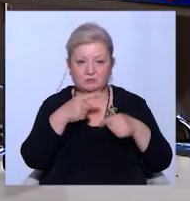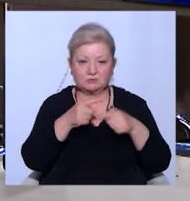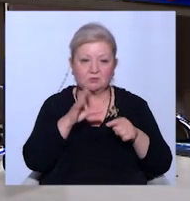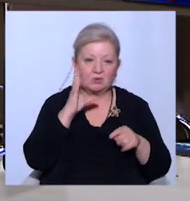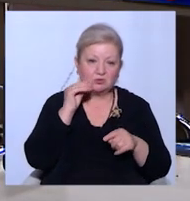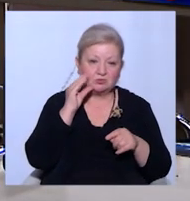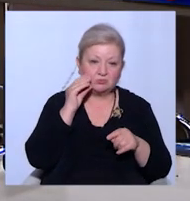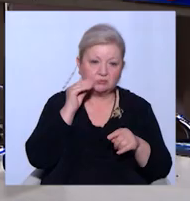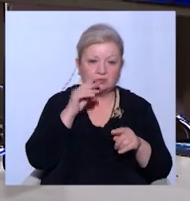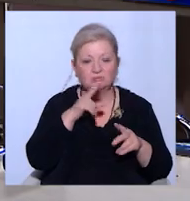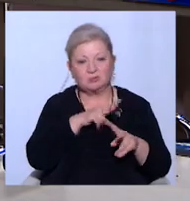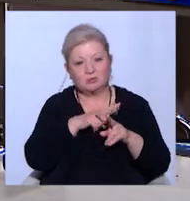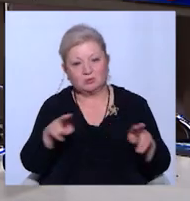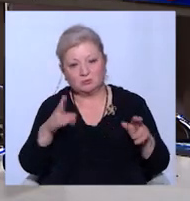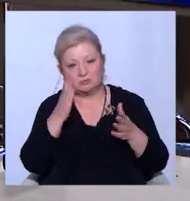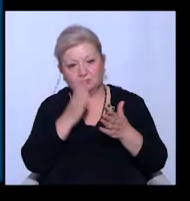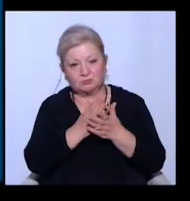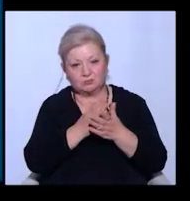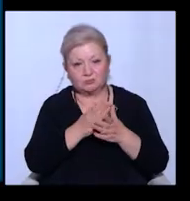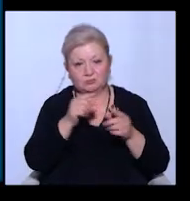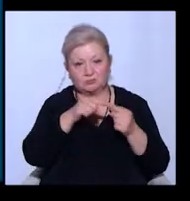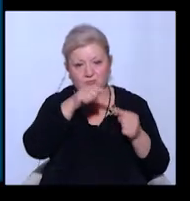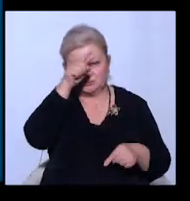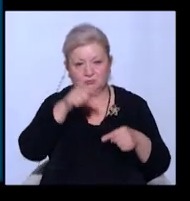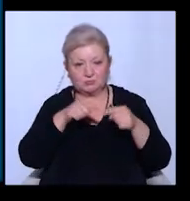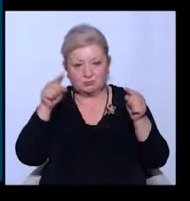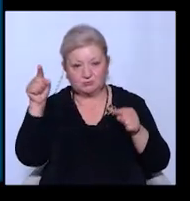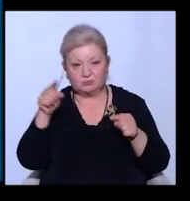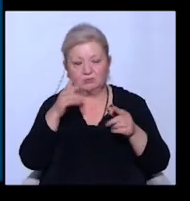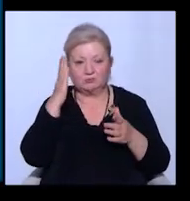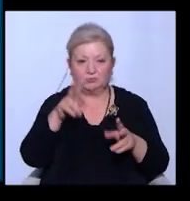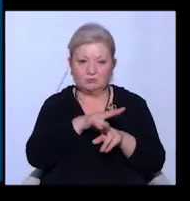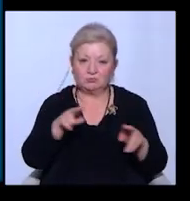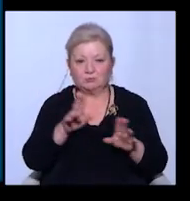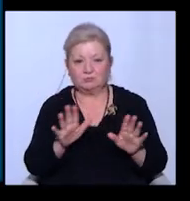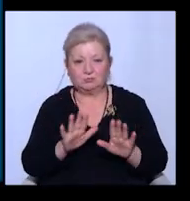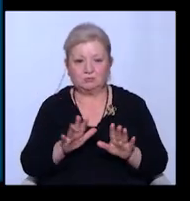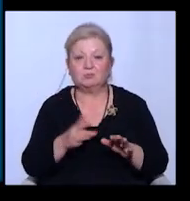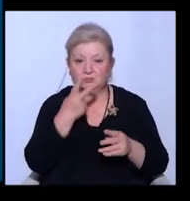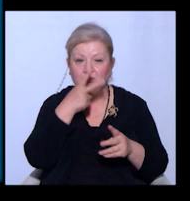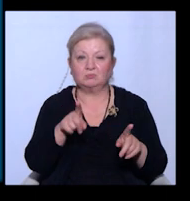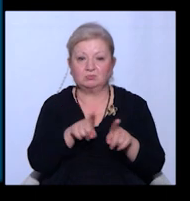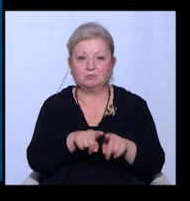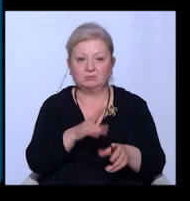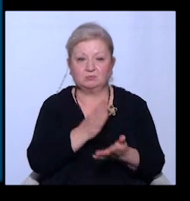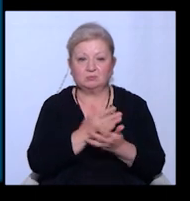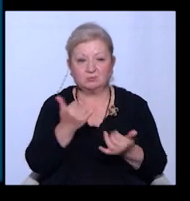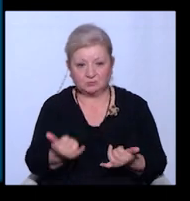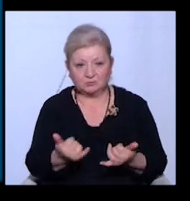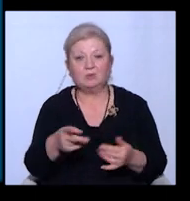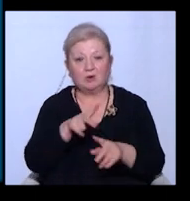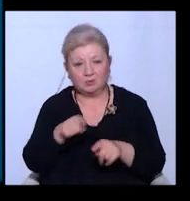სხვადასხვა მომენტში დაემთხვა თუ არა მათი ტრაექტორიები ერთმანეთს. აგერ